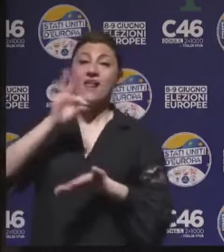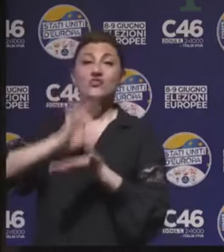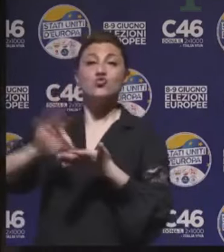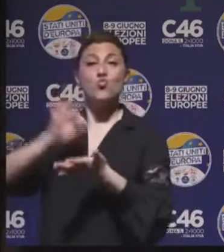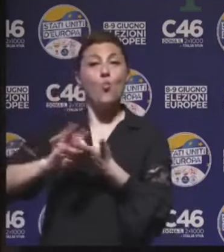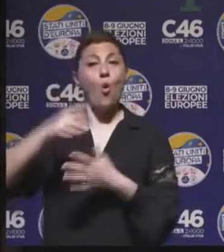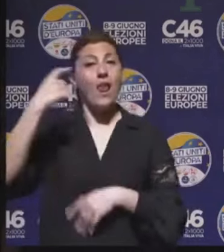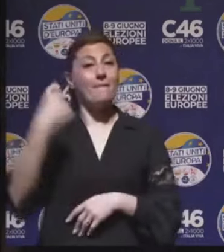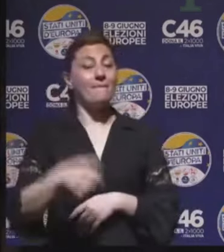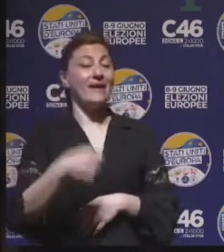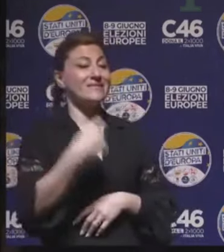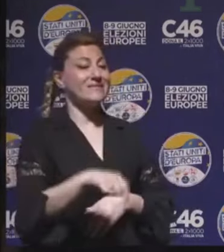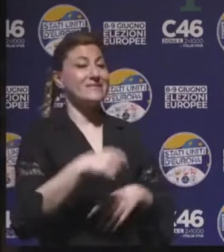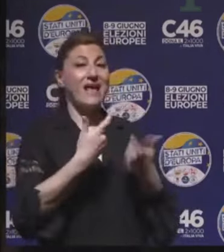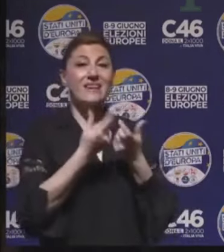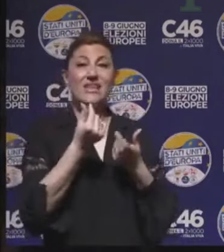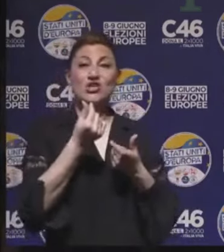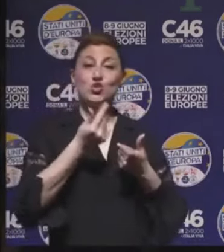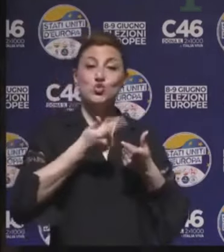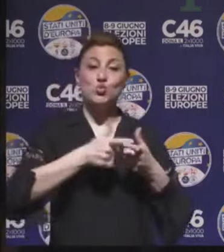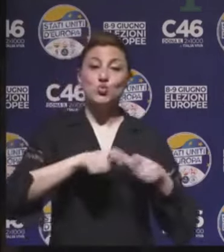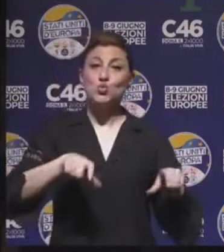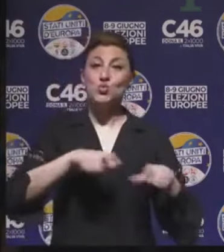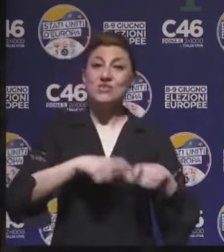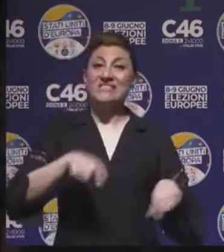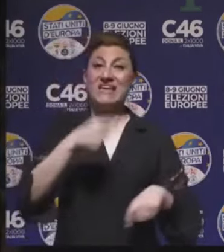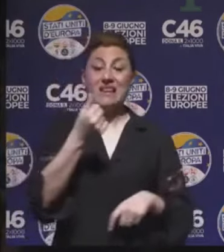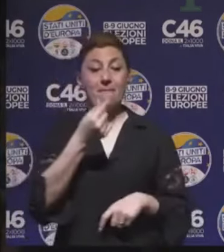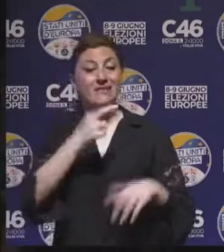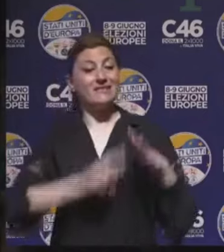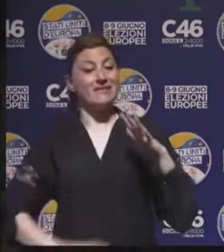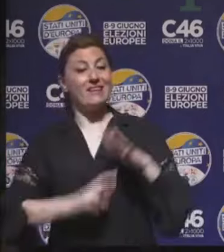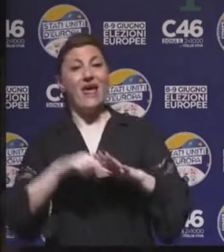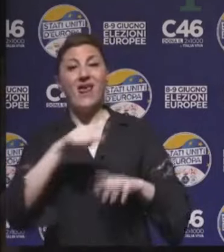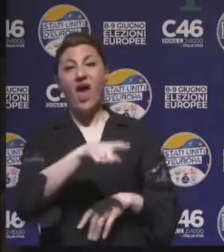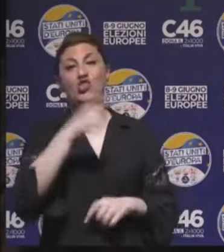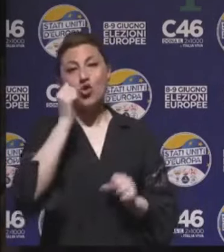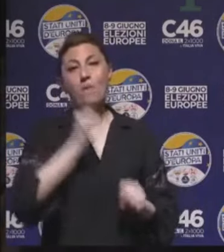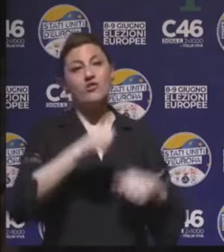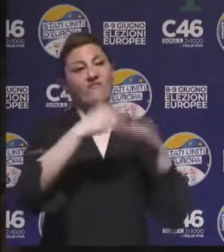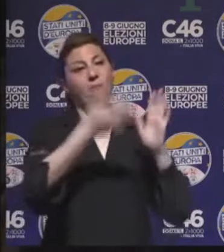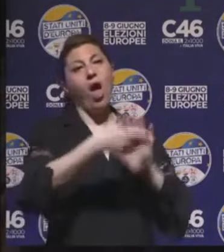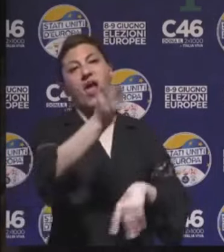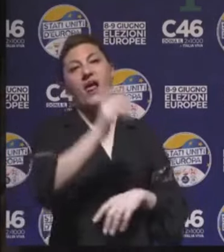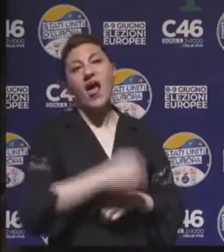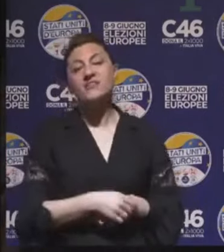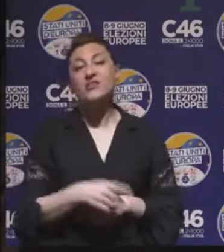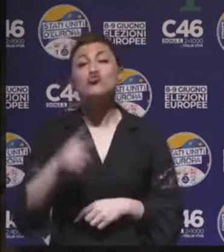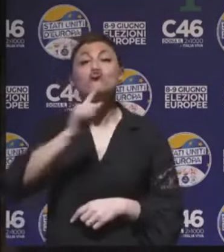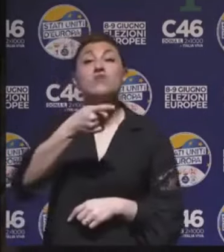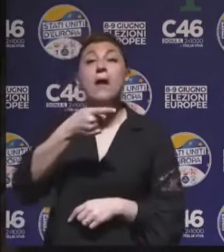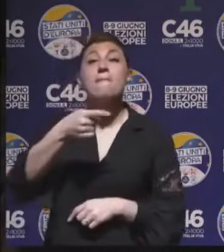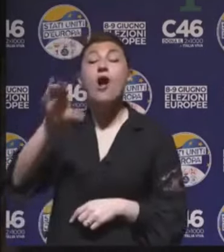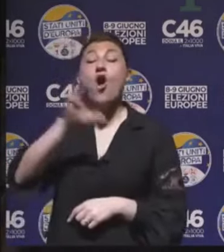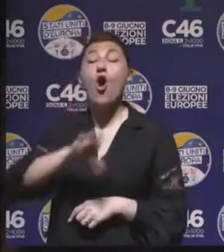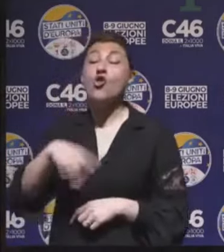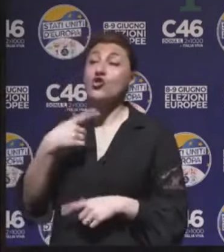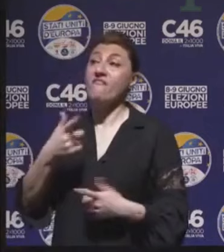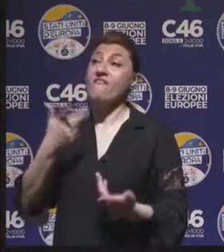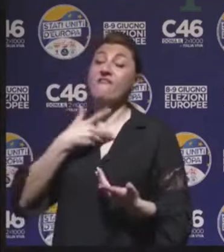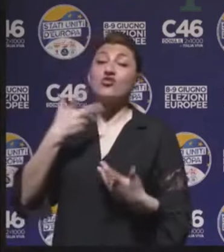dei sussidi e del reddito Giuseppe Conte aveva fatto una sceneggiata dicendo questione